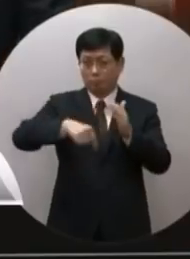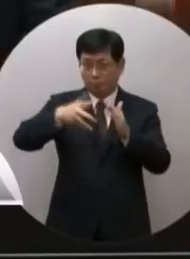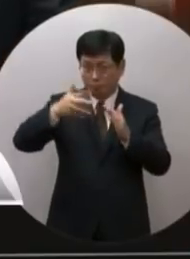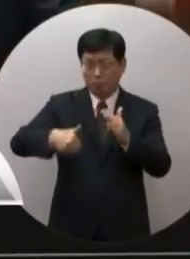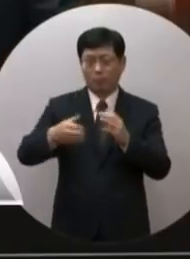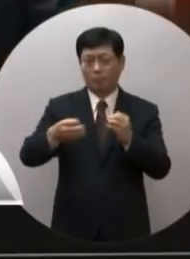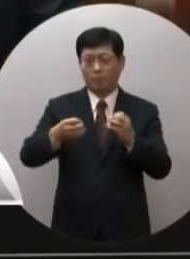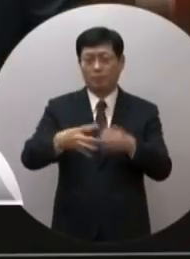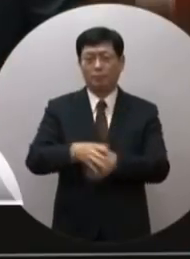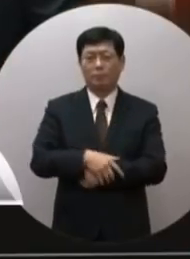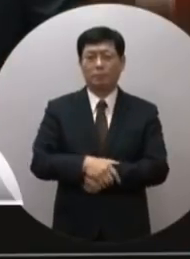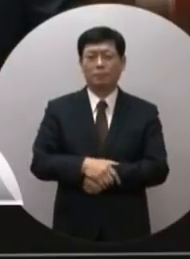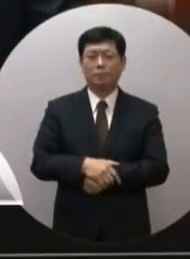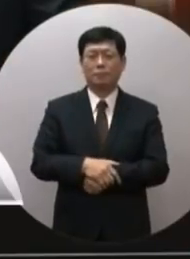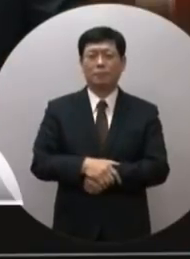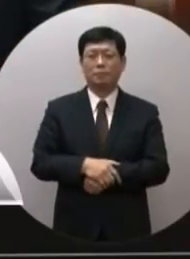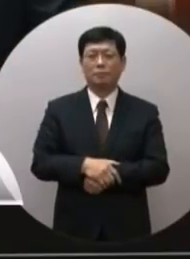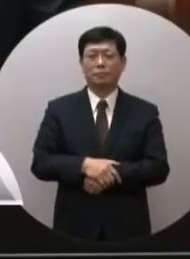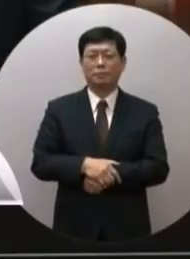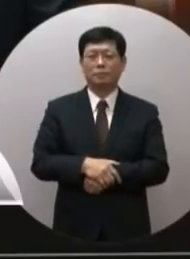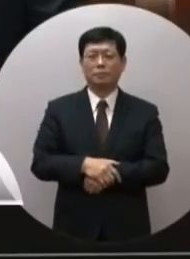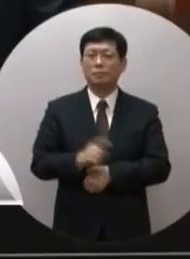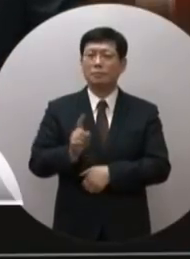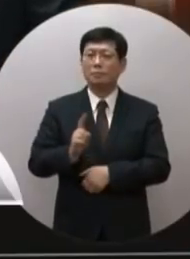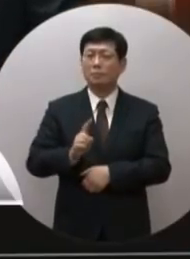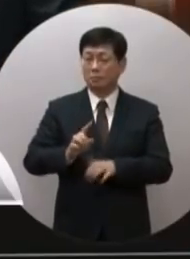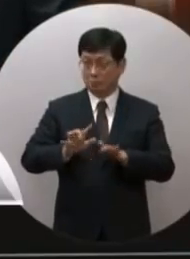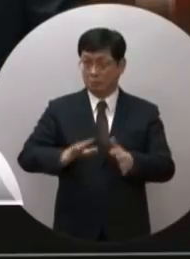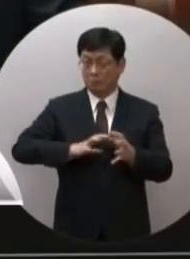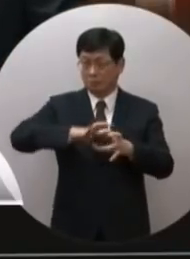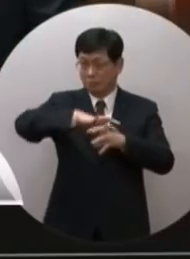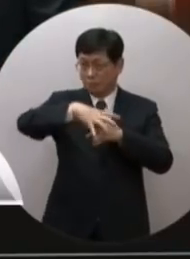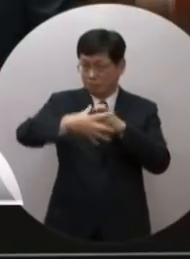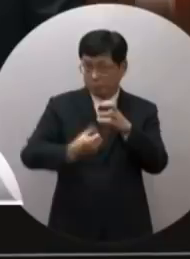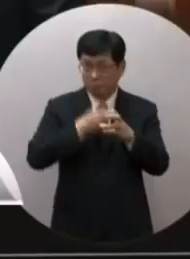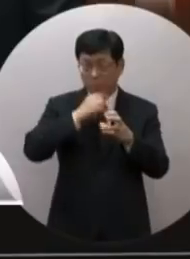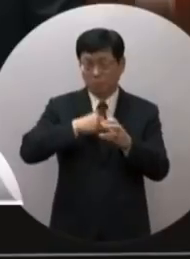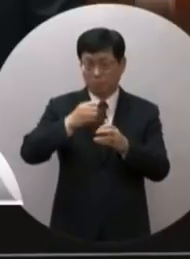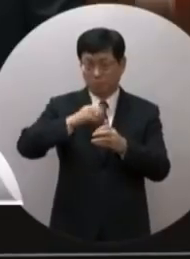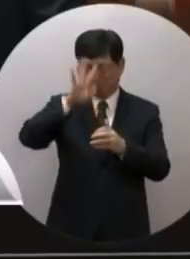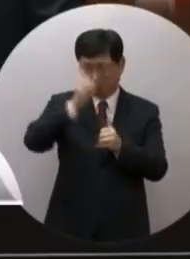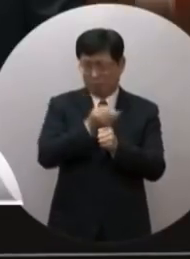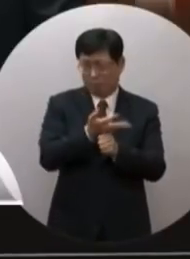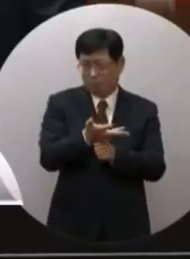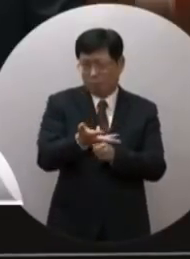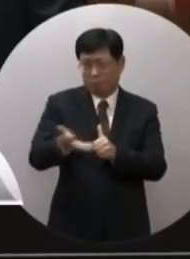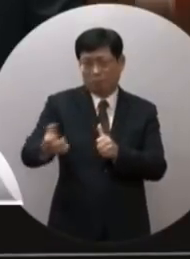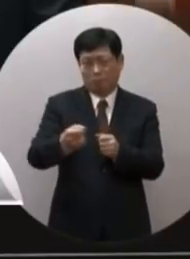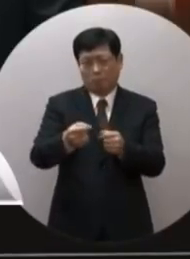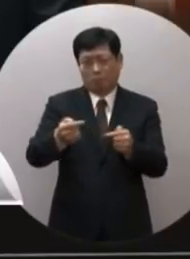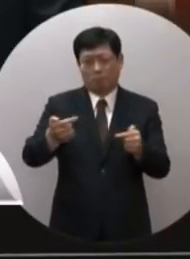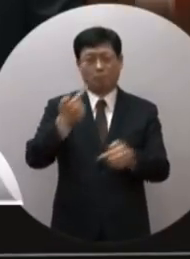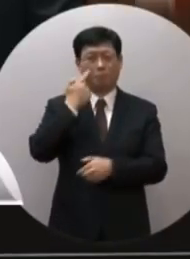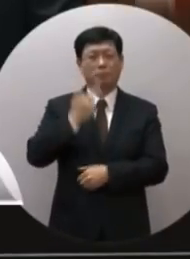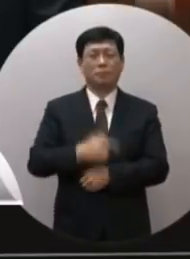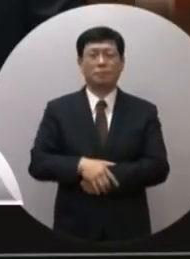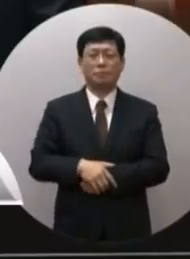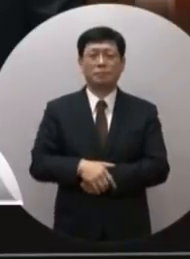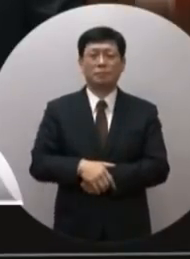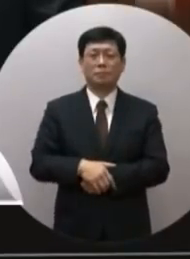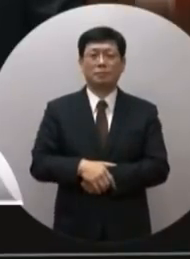来做一个探讨吼，就是现在全世界的疫情啊，非常非常的严